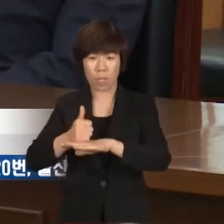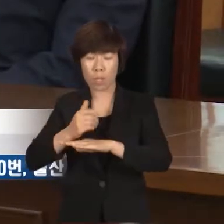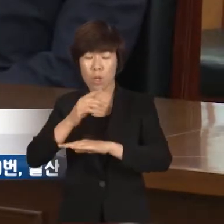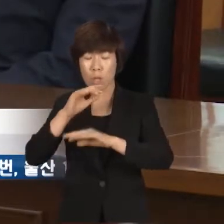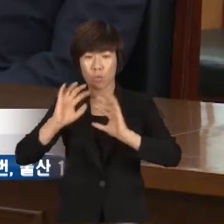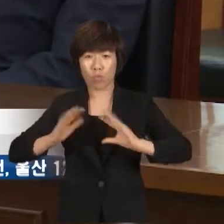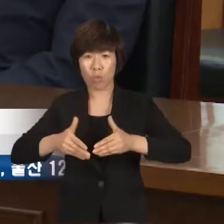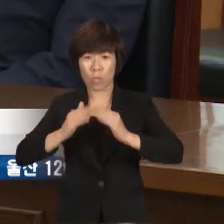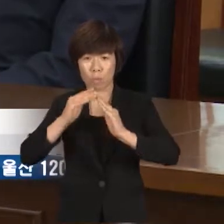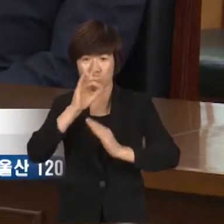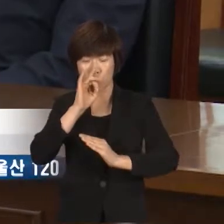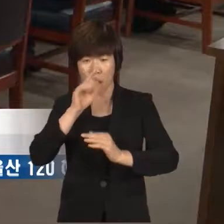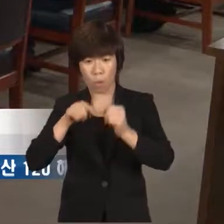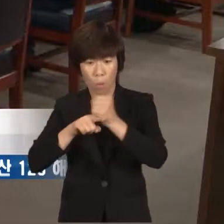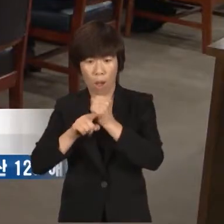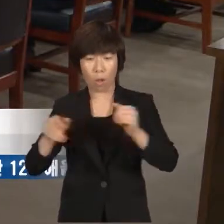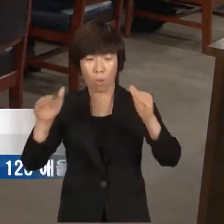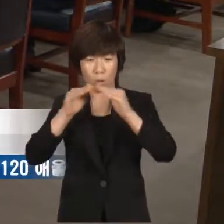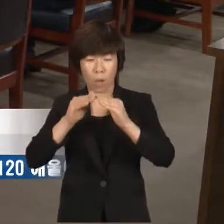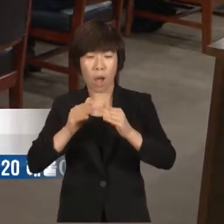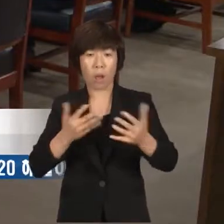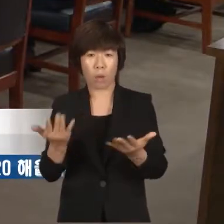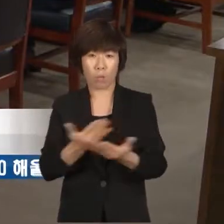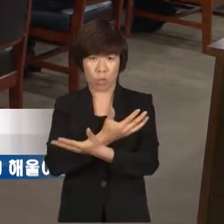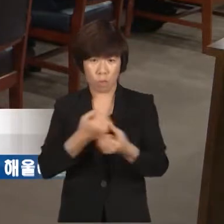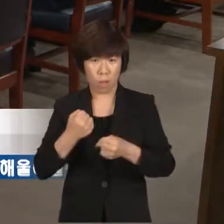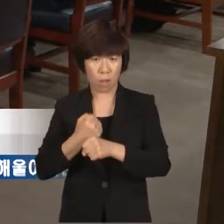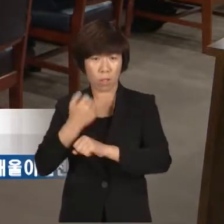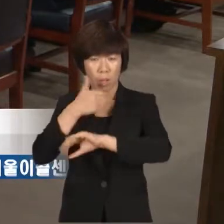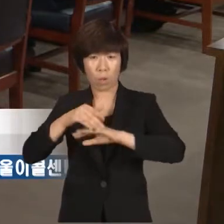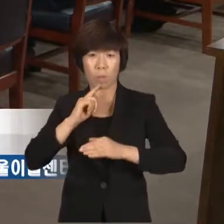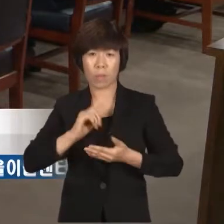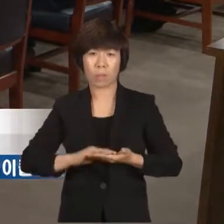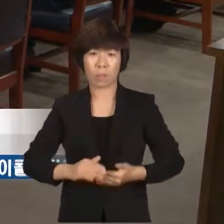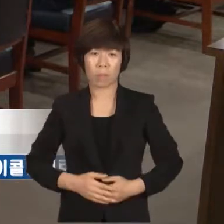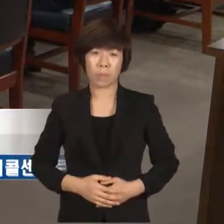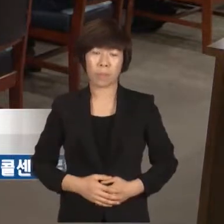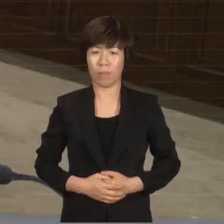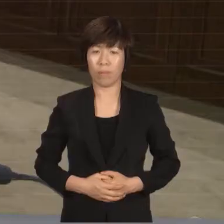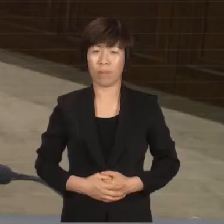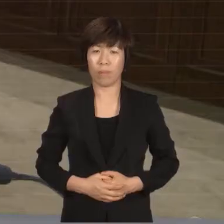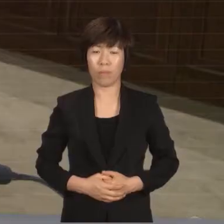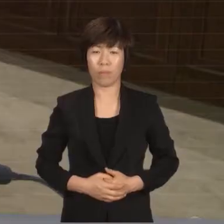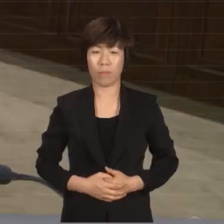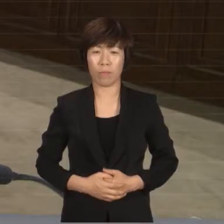말에는 국립중앙과학관과 업무 협약을 체결할 계획이라고 밝혔습니다.